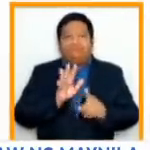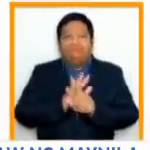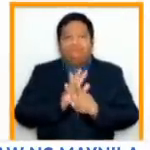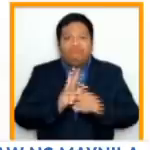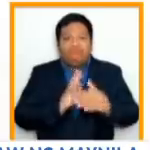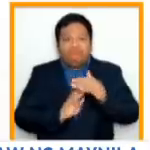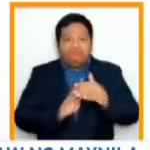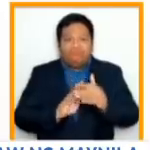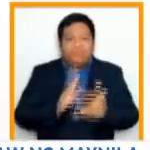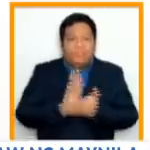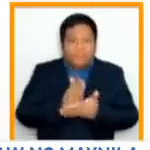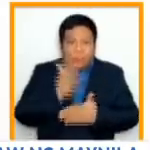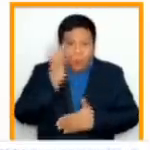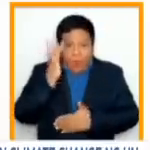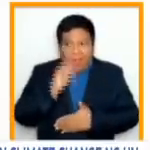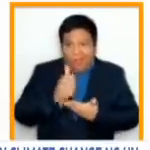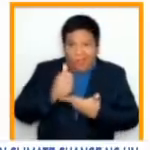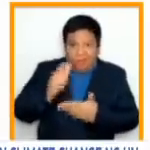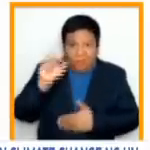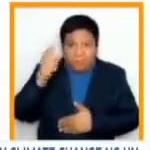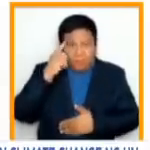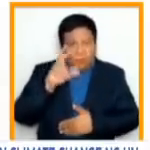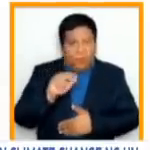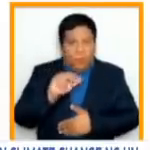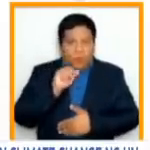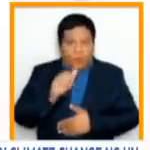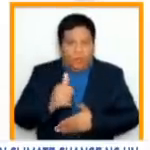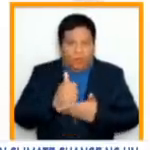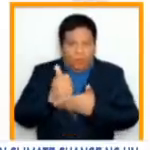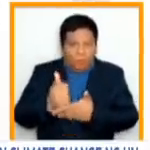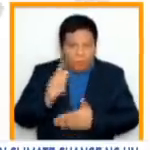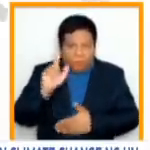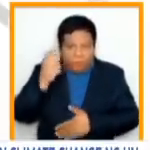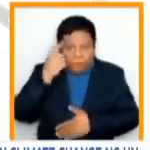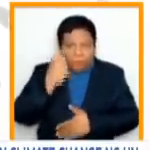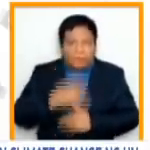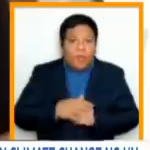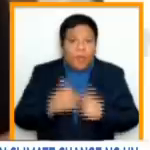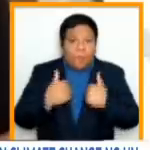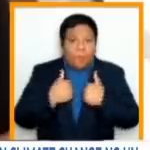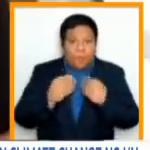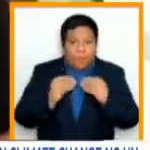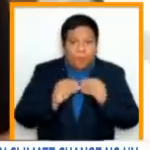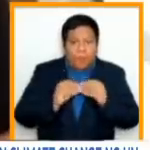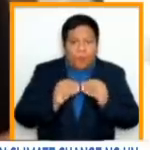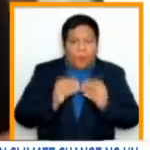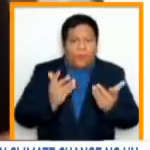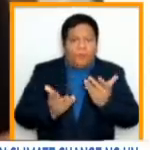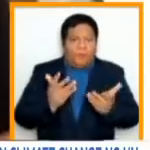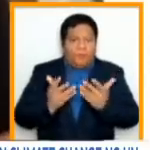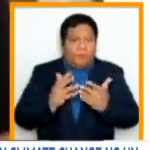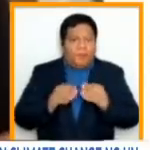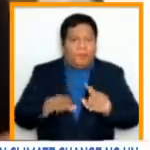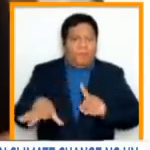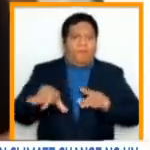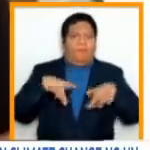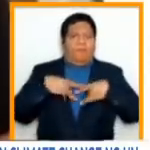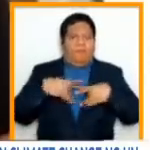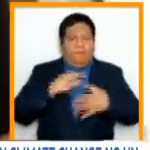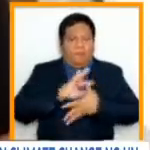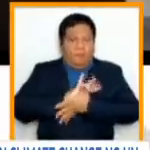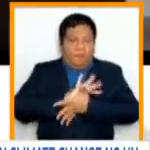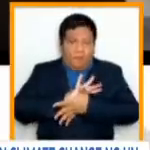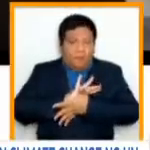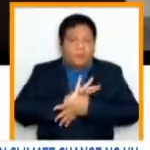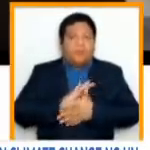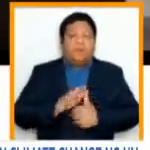gobyerno at magkakaroon pa sila ng possibility na mahawa ng infeksyon ng COVID-19 at